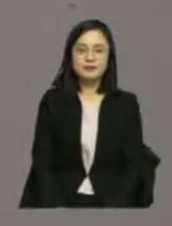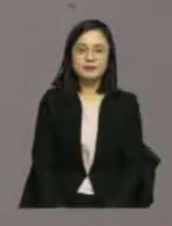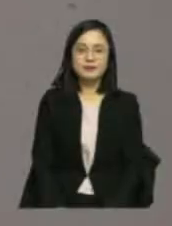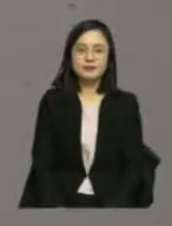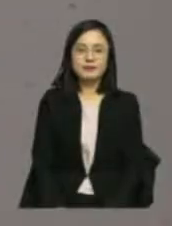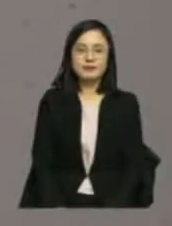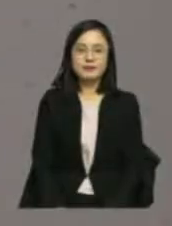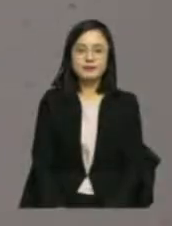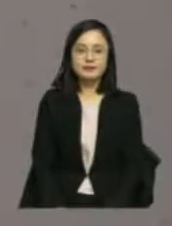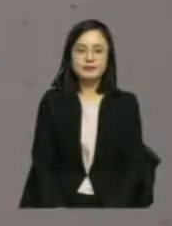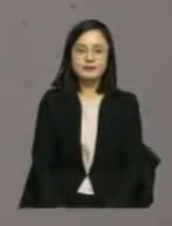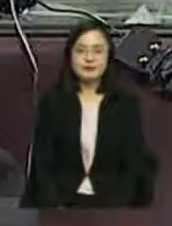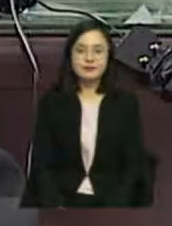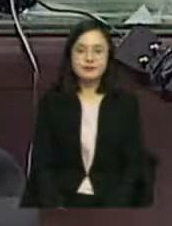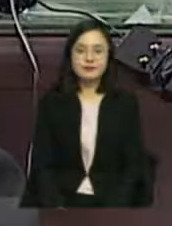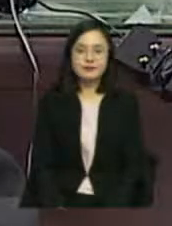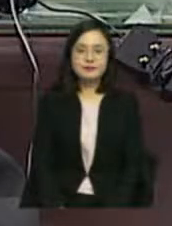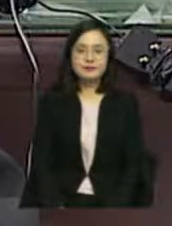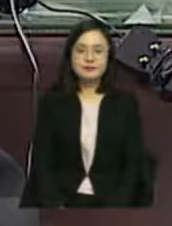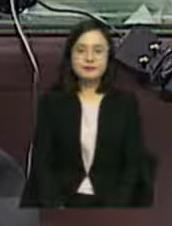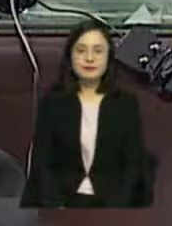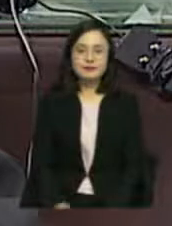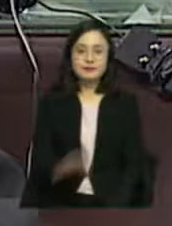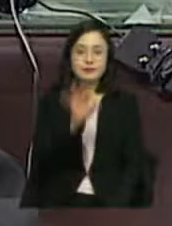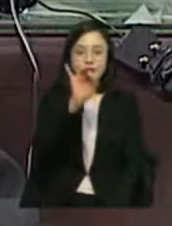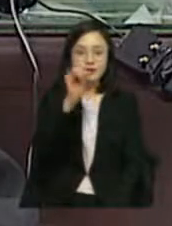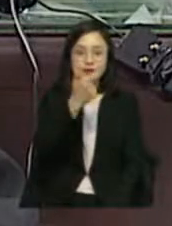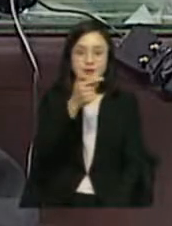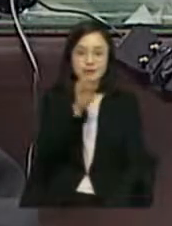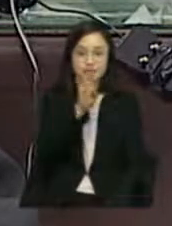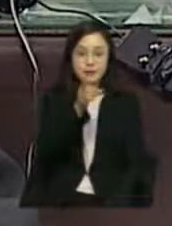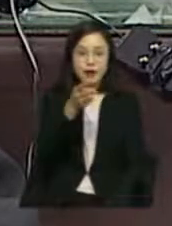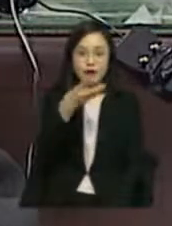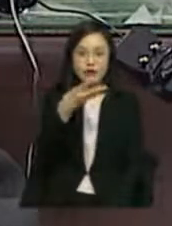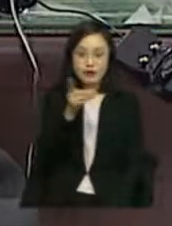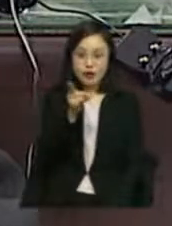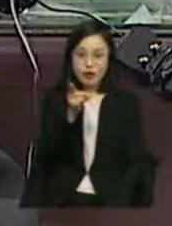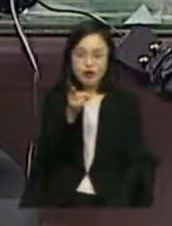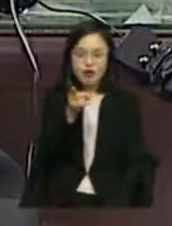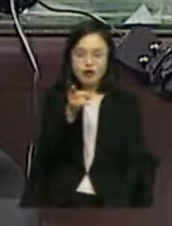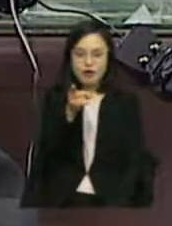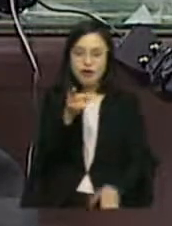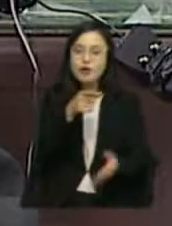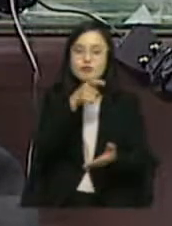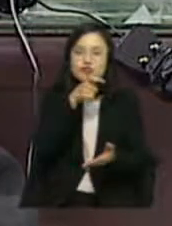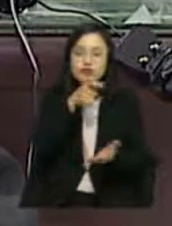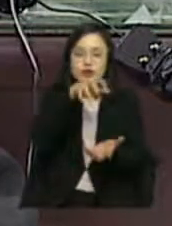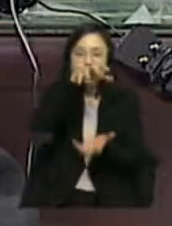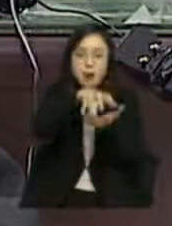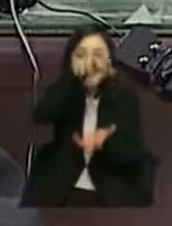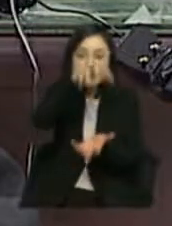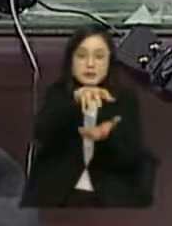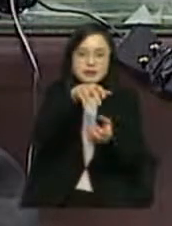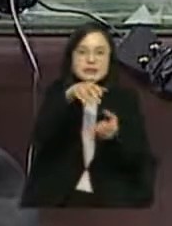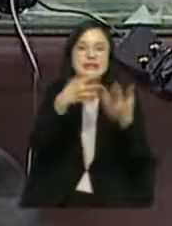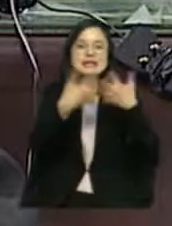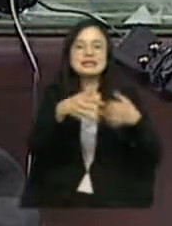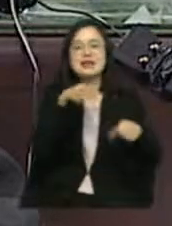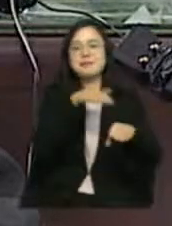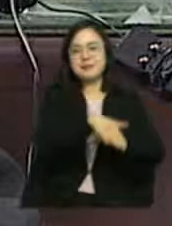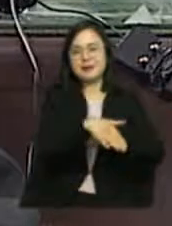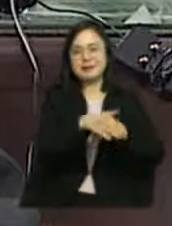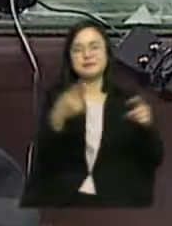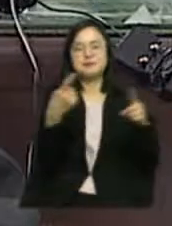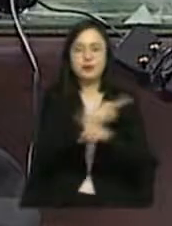가장 큰 성과를 거뒀습니다. 인버터 펌프로 교체를 해서 전기료를 절감을 하고 또 특히